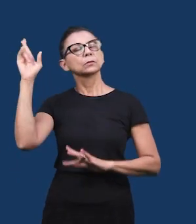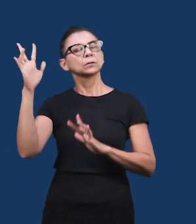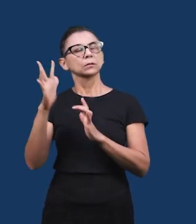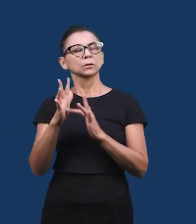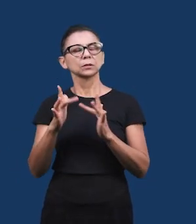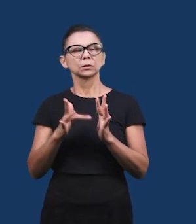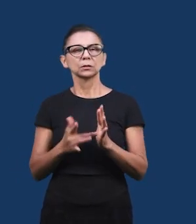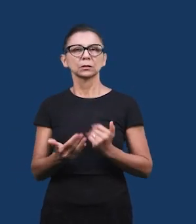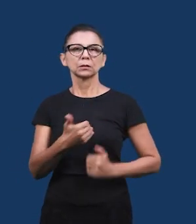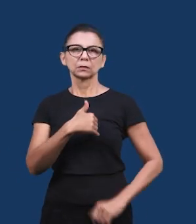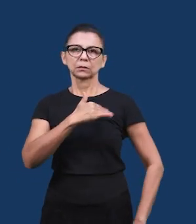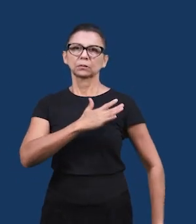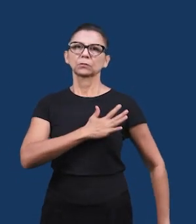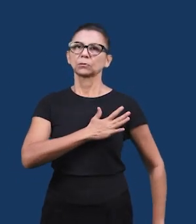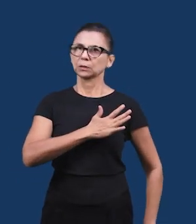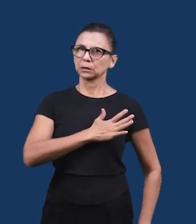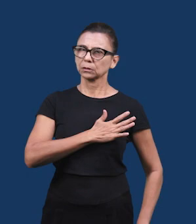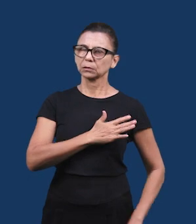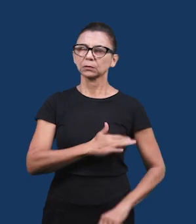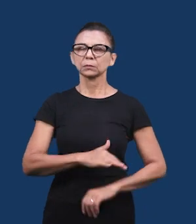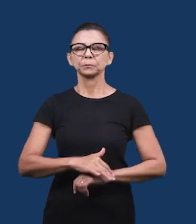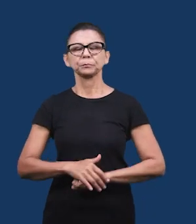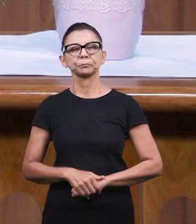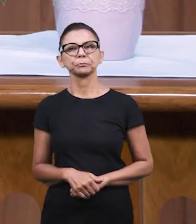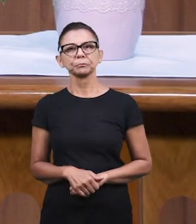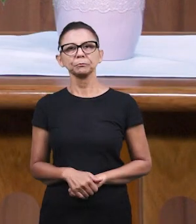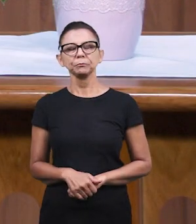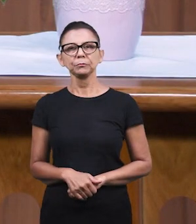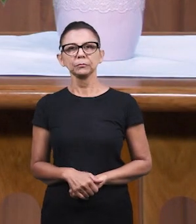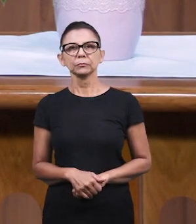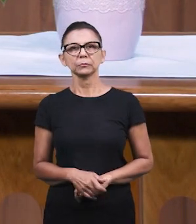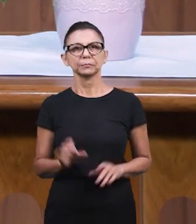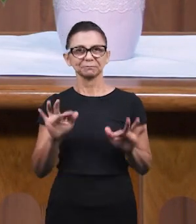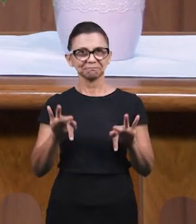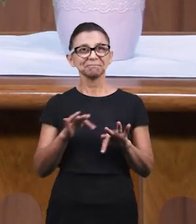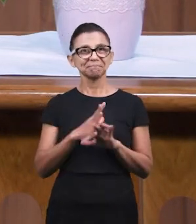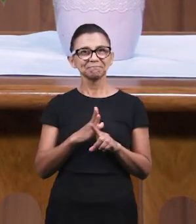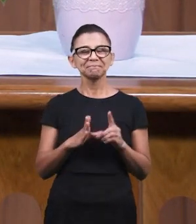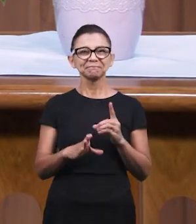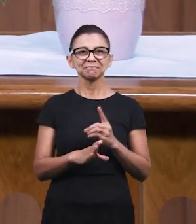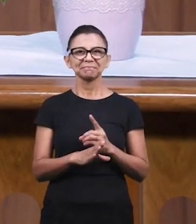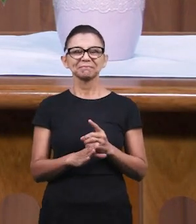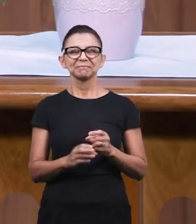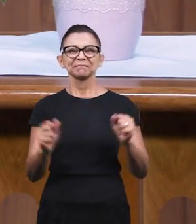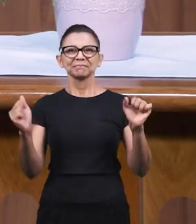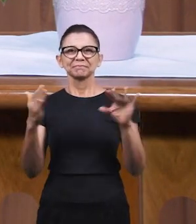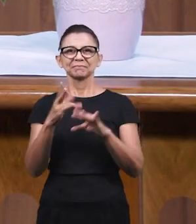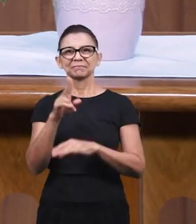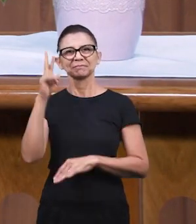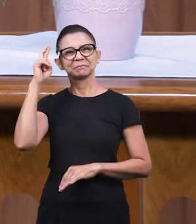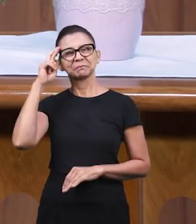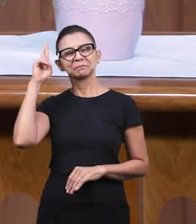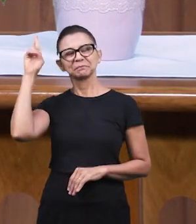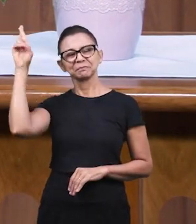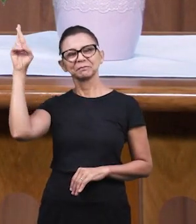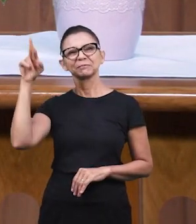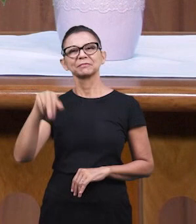нашего исповедания, потому что верен обещавший, Евреям 10:23, мир Господа Иисуса